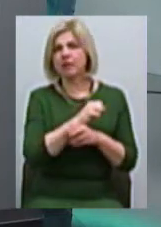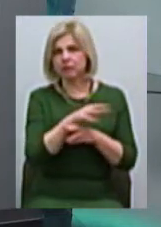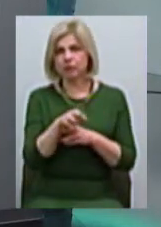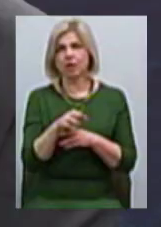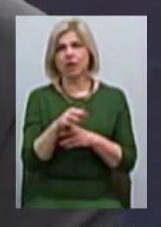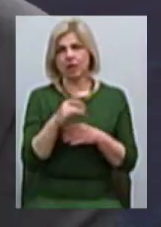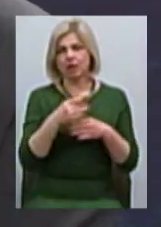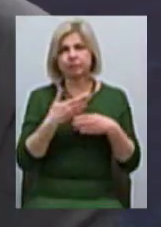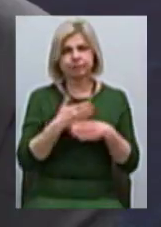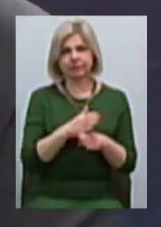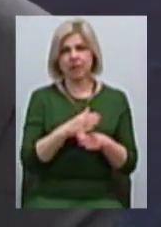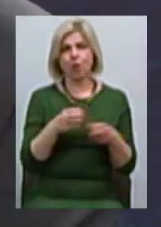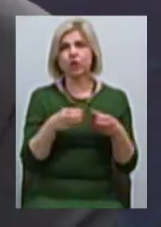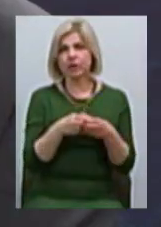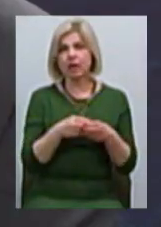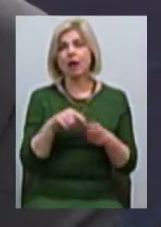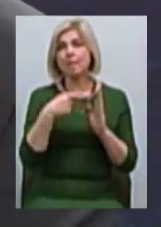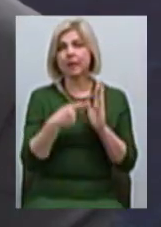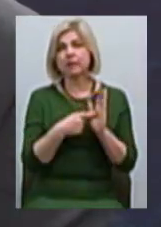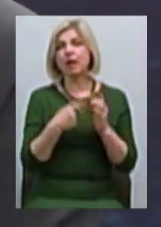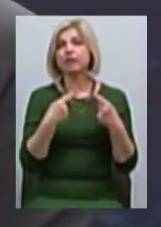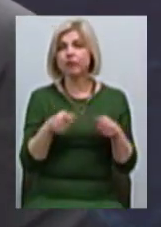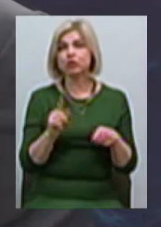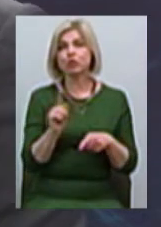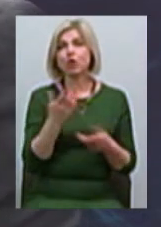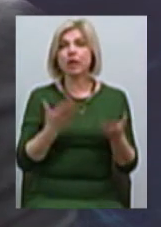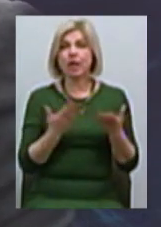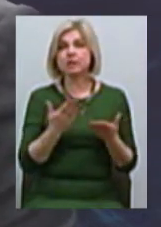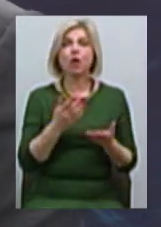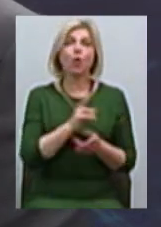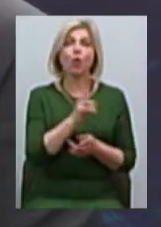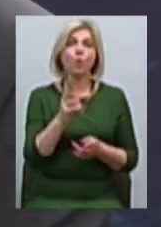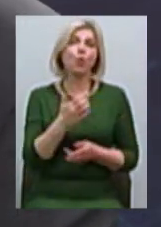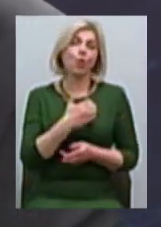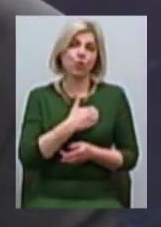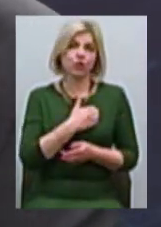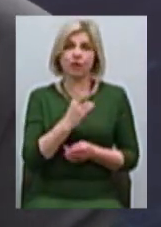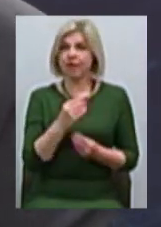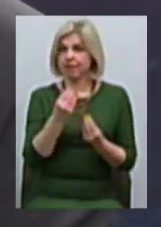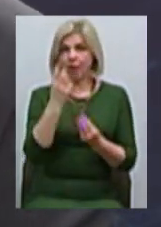розтрощили дільницю. Питання в іншому, що якщо комусь таке, не дай Бог, заманеться, то